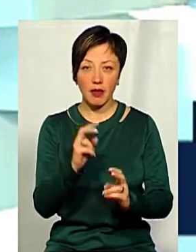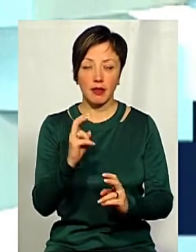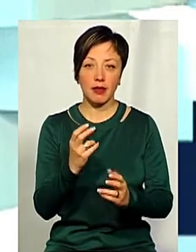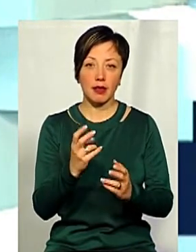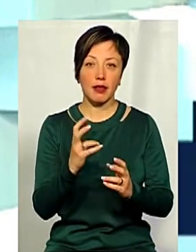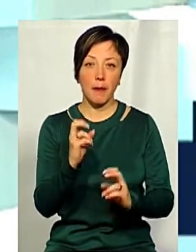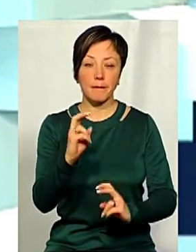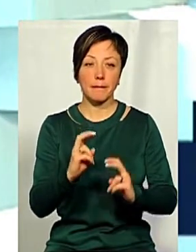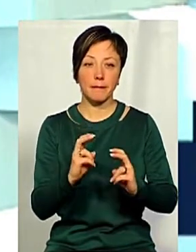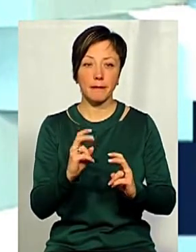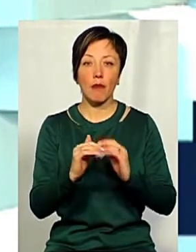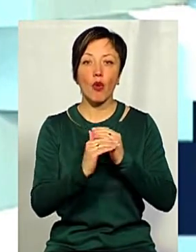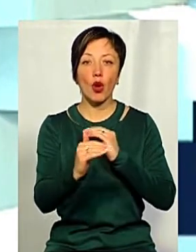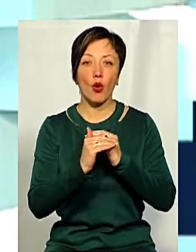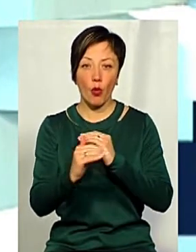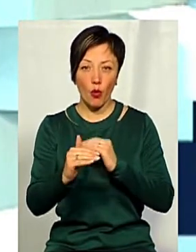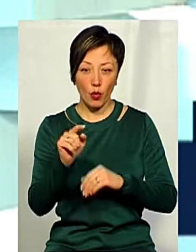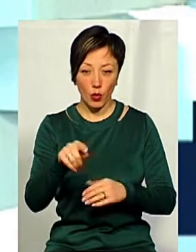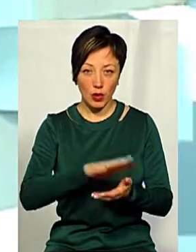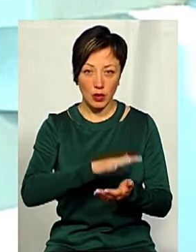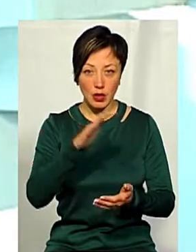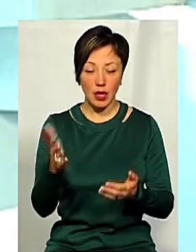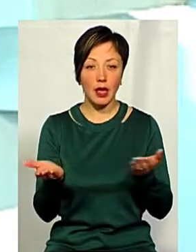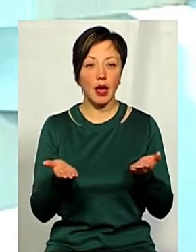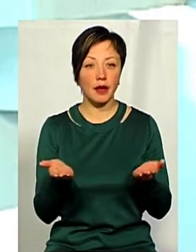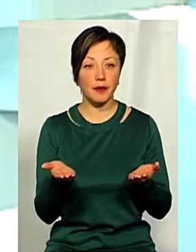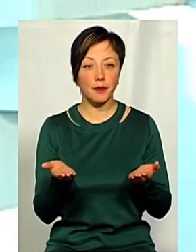на підприємство, на полігон, перепрошую, які